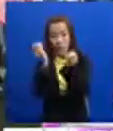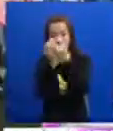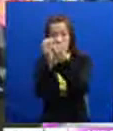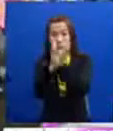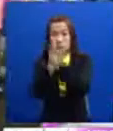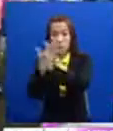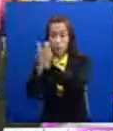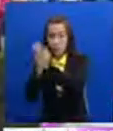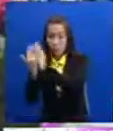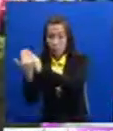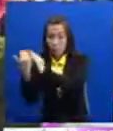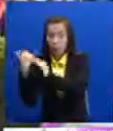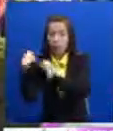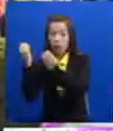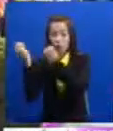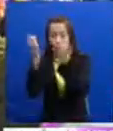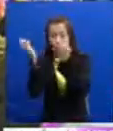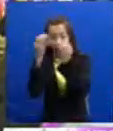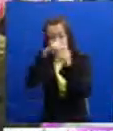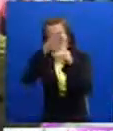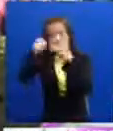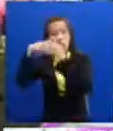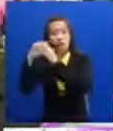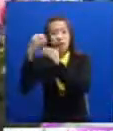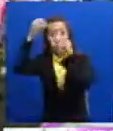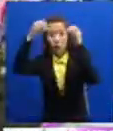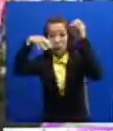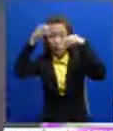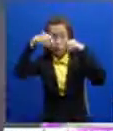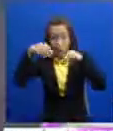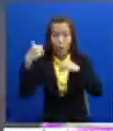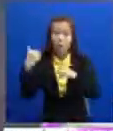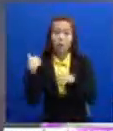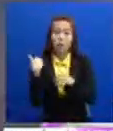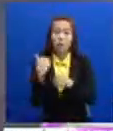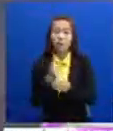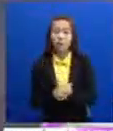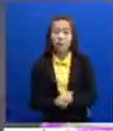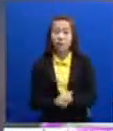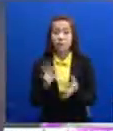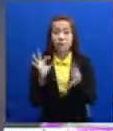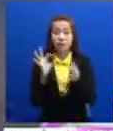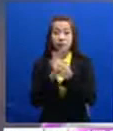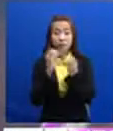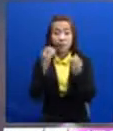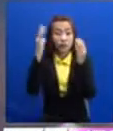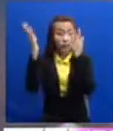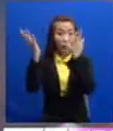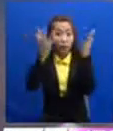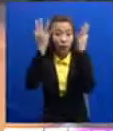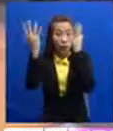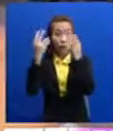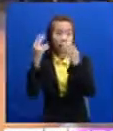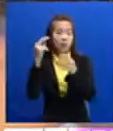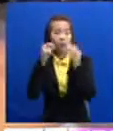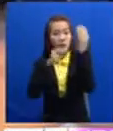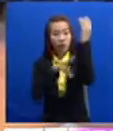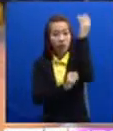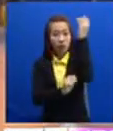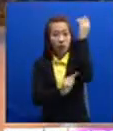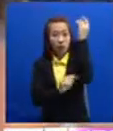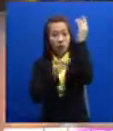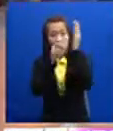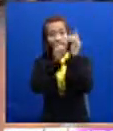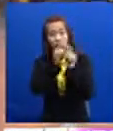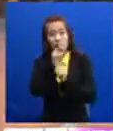มีพายุฝนฟ้าคะนองลมกระโชกแรงและอาจมีลูกเห็บตกมีส่วนสภาพอากาศในจังหวัดนครราชสีมาโดย